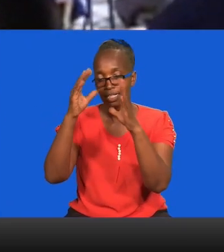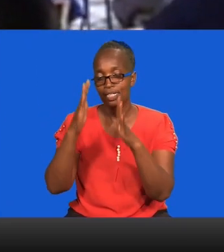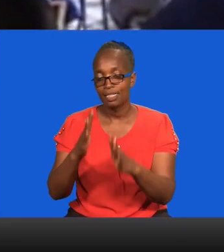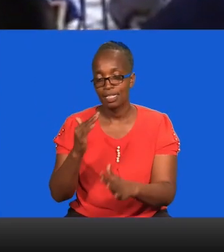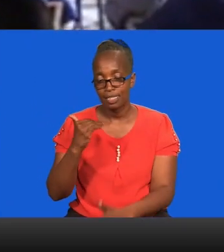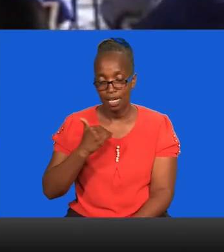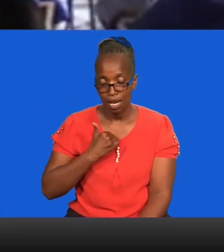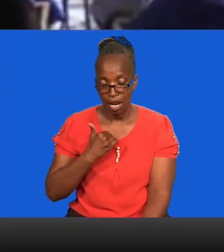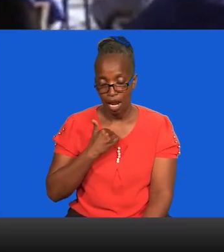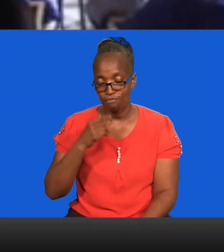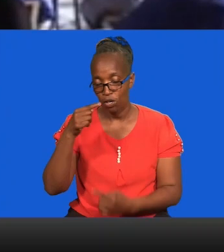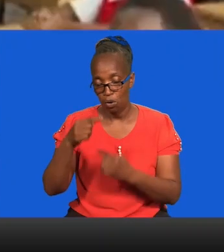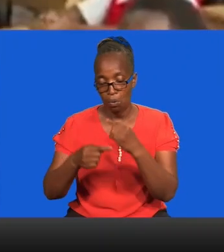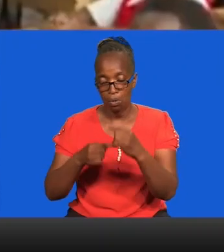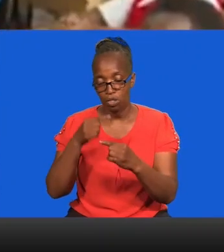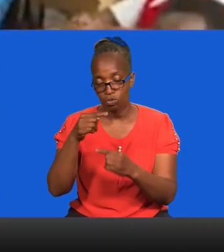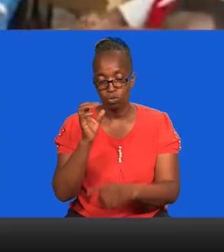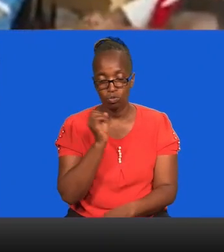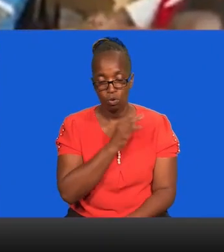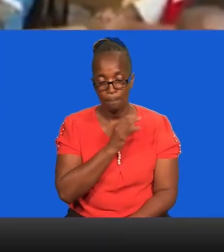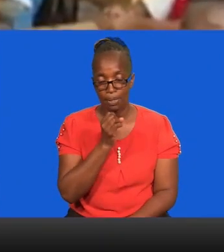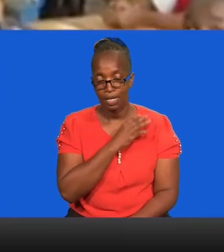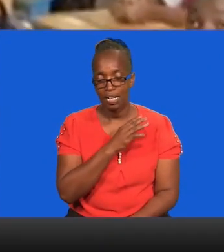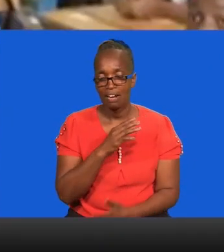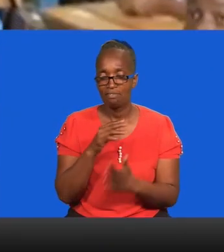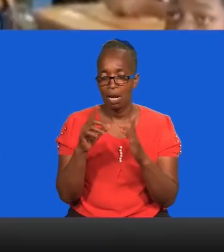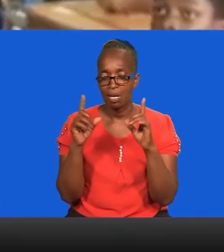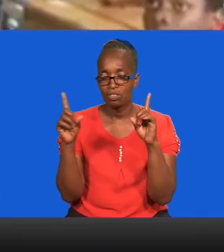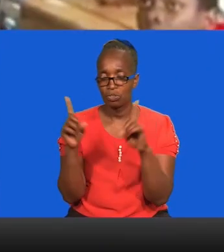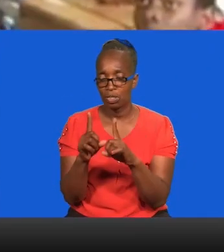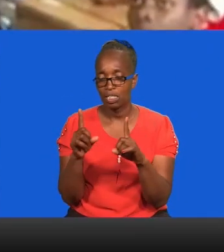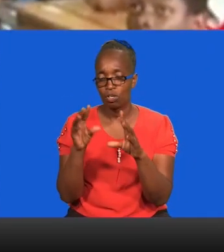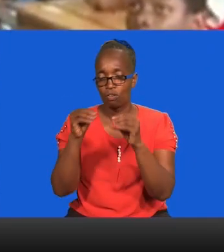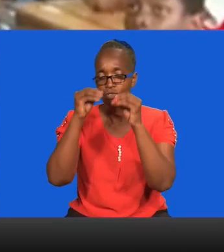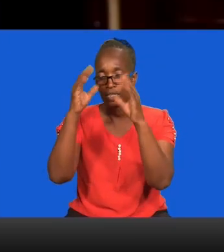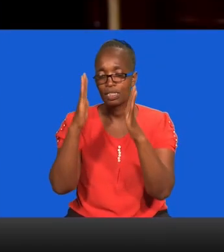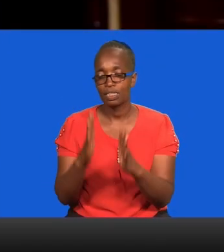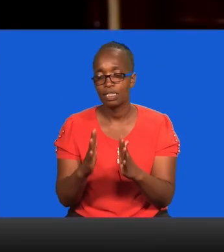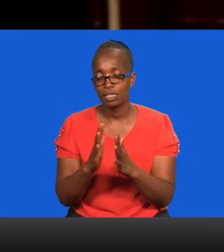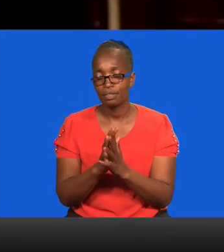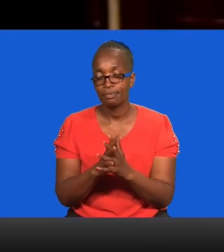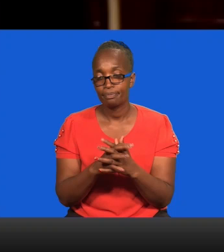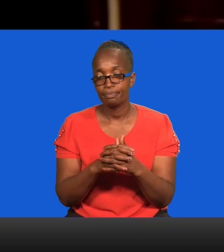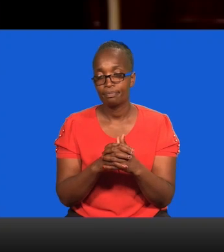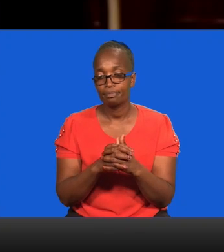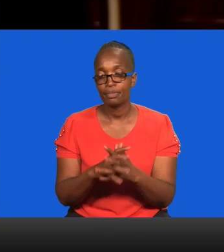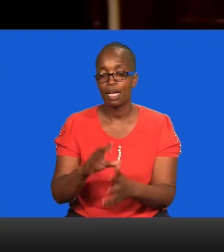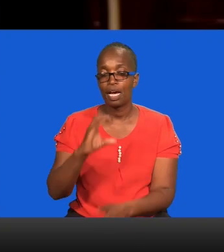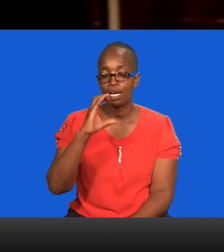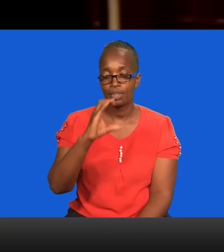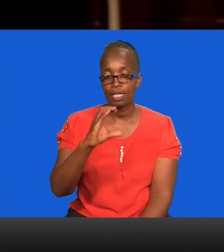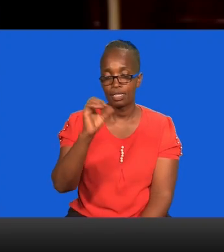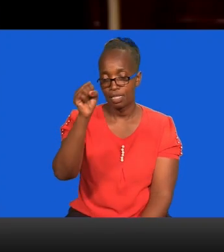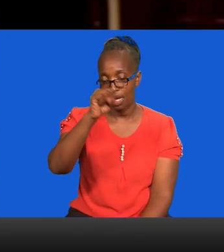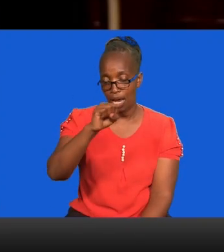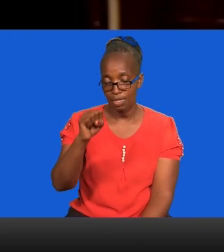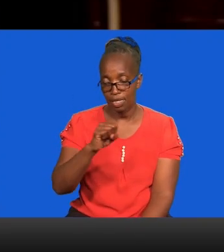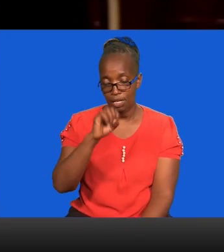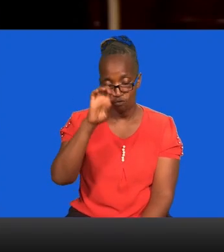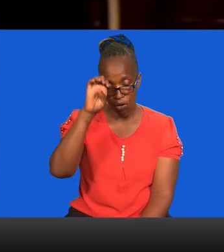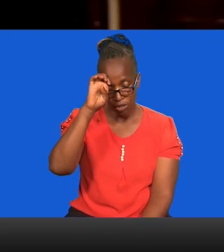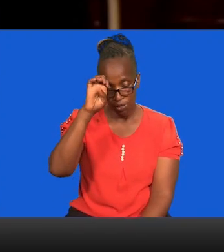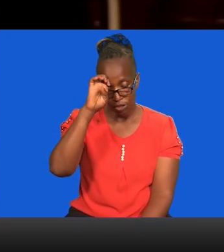vikilalama kutokana na uhaba wa walimu na kuwepo kwa walimu wengine bila ajira. Waziri wa elimu Julius